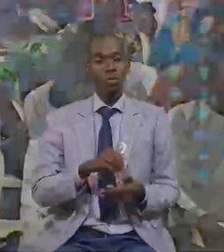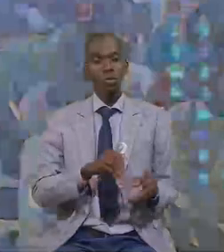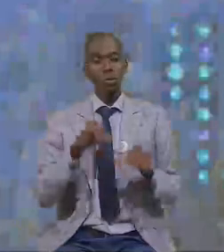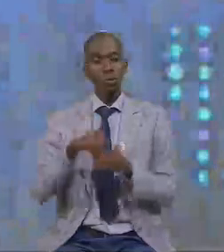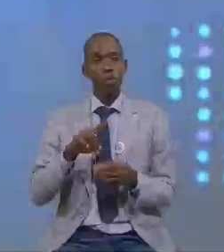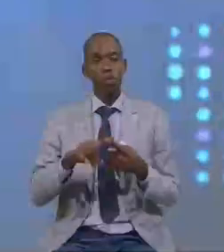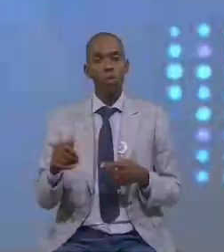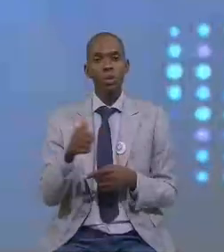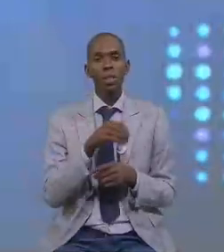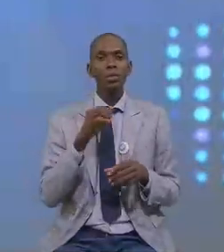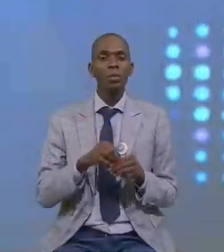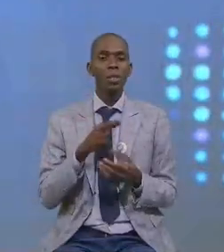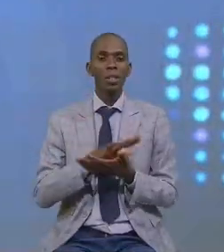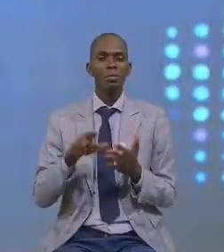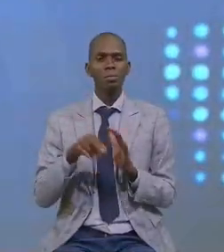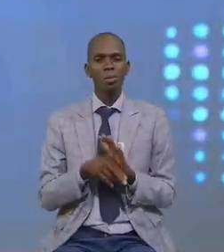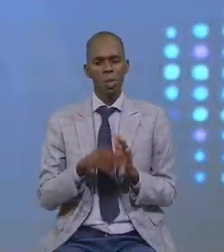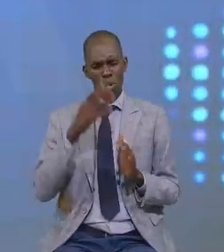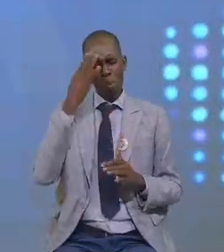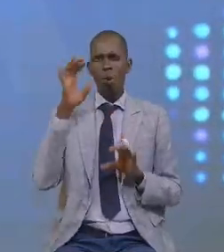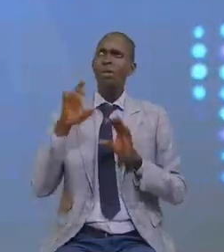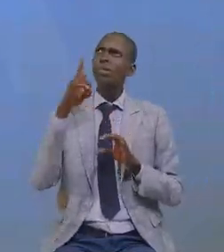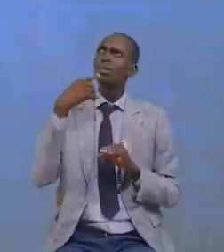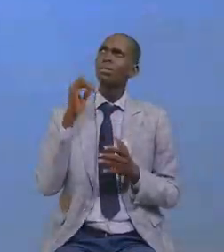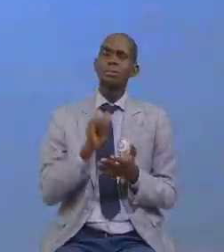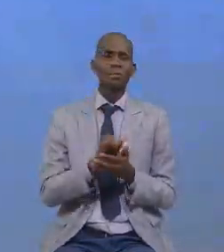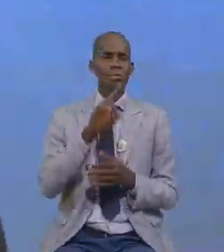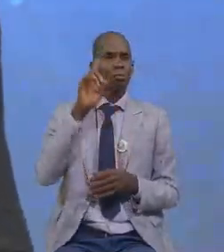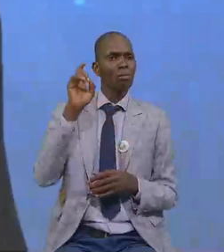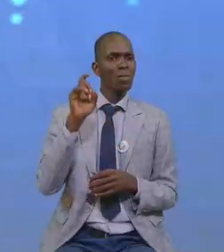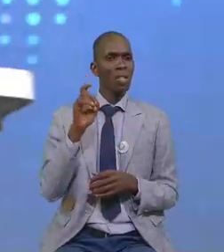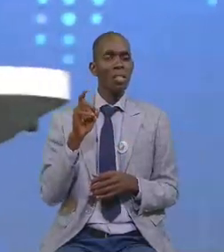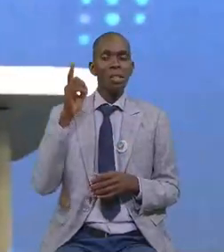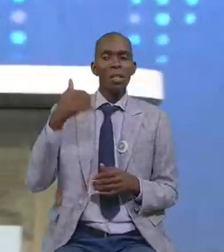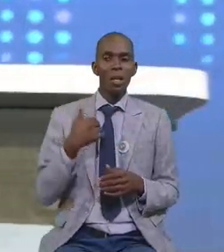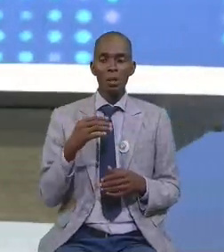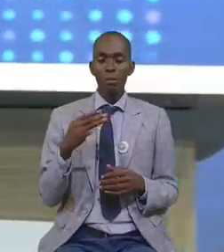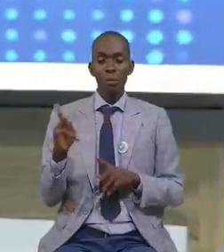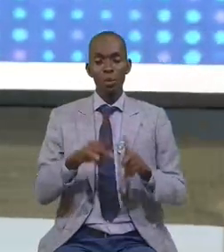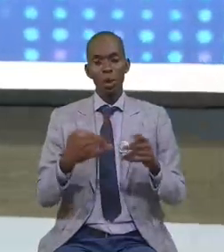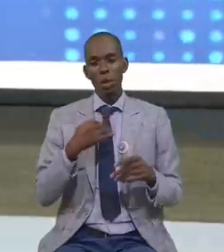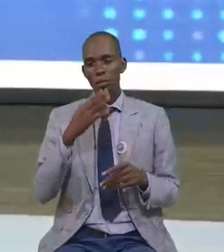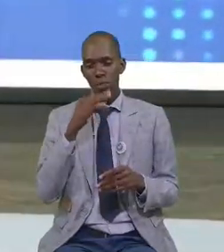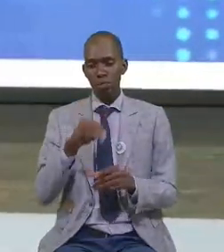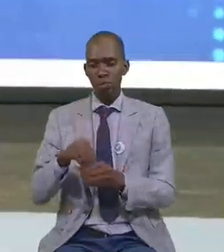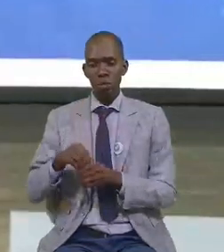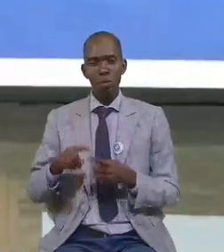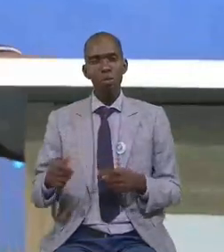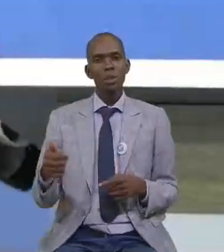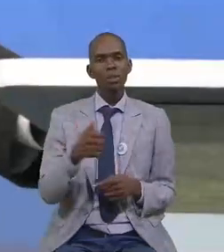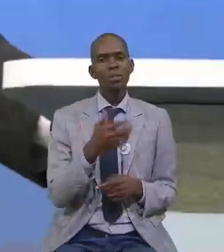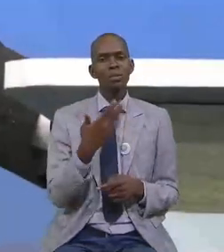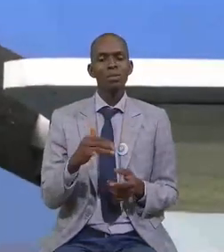Osée 10, 12. Semer selon la justice. Pourquoi elle a parlé de cette manière? Ces gens-là, ils